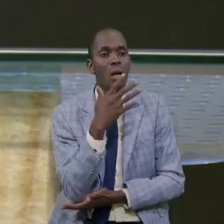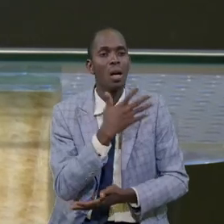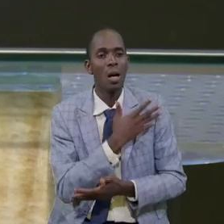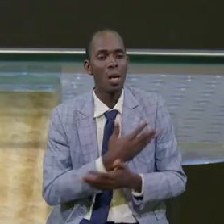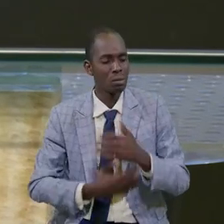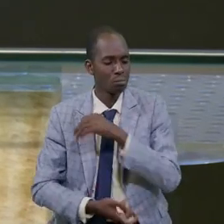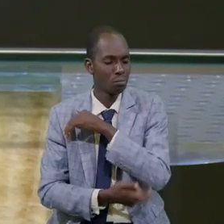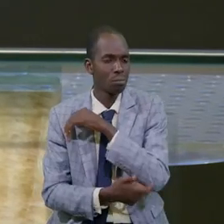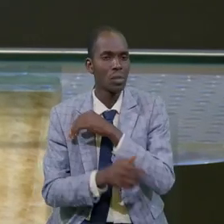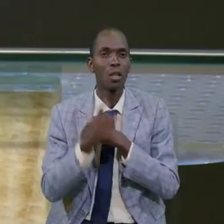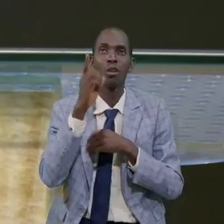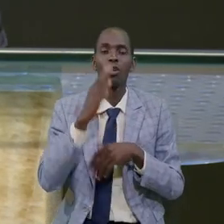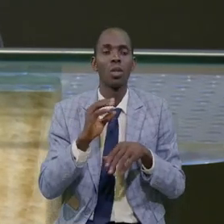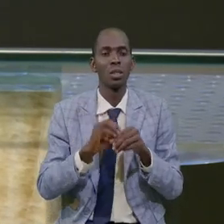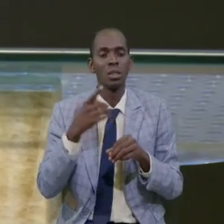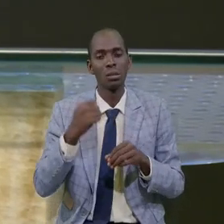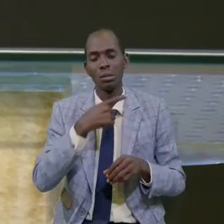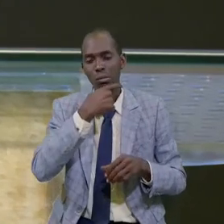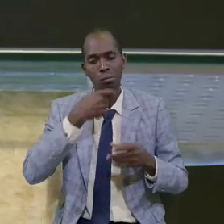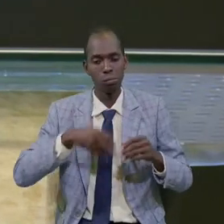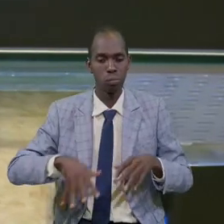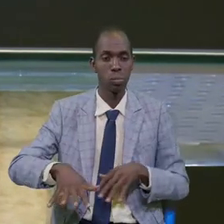il tentèrent Dieu dans la solitude.